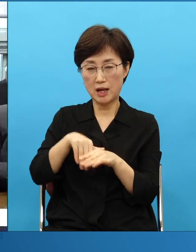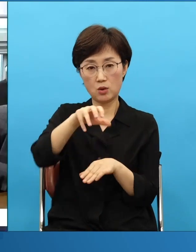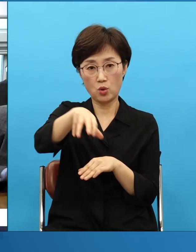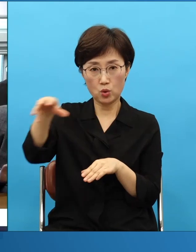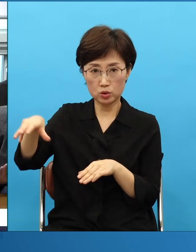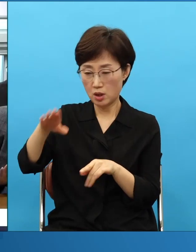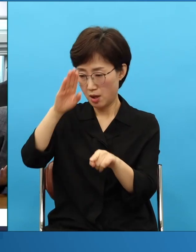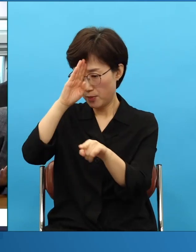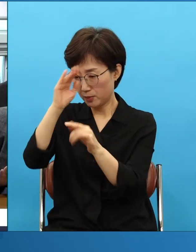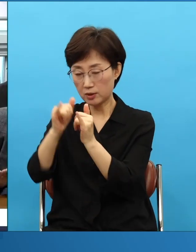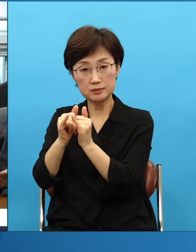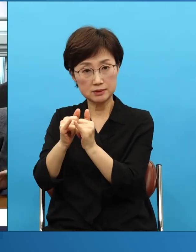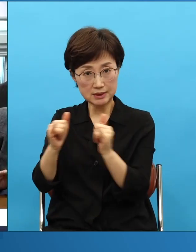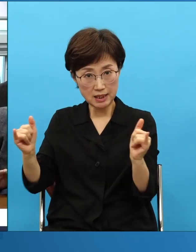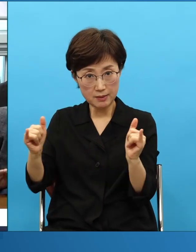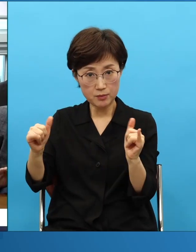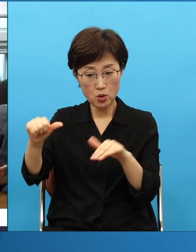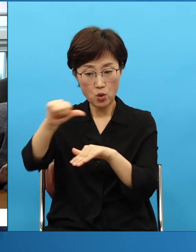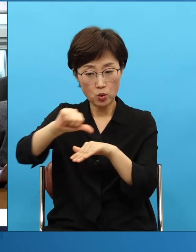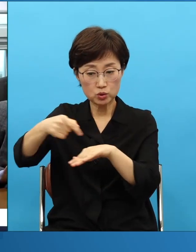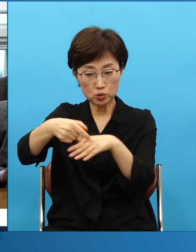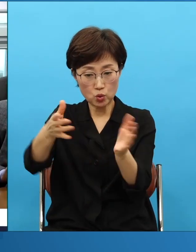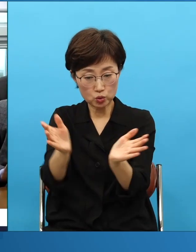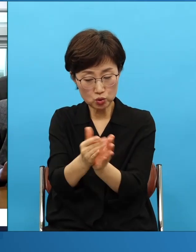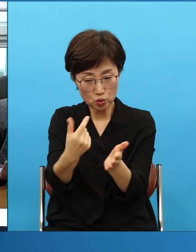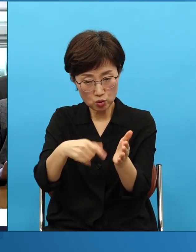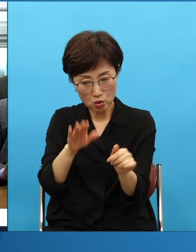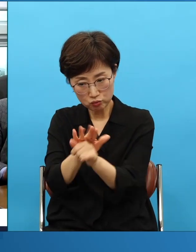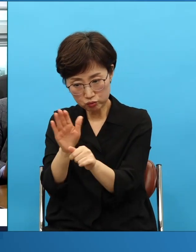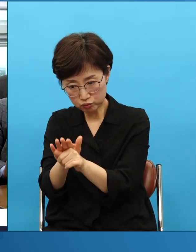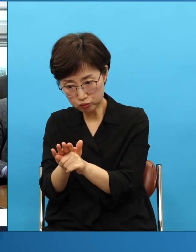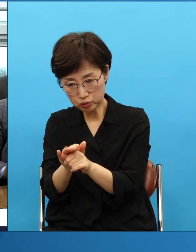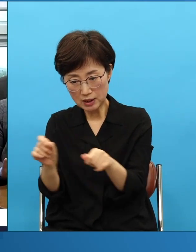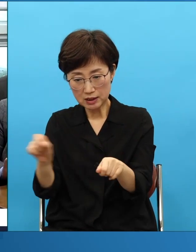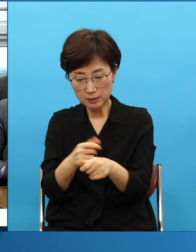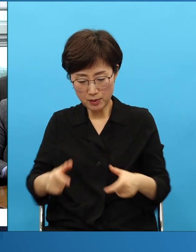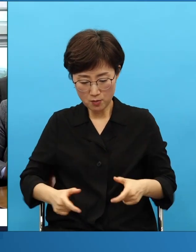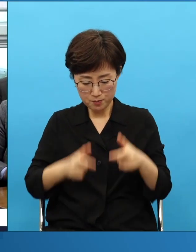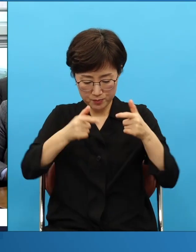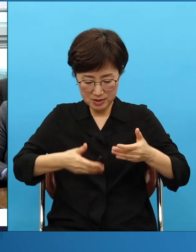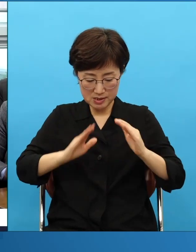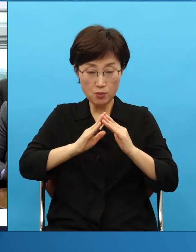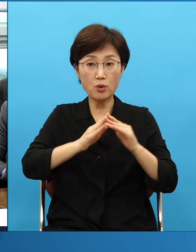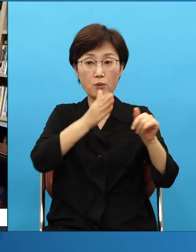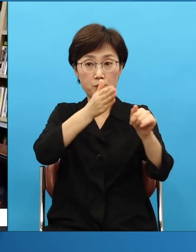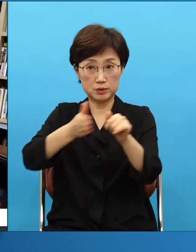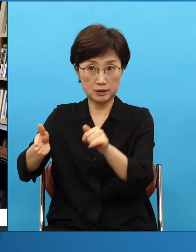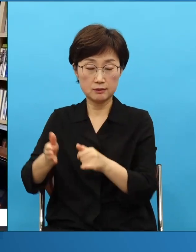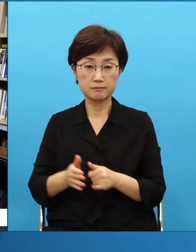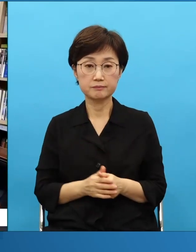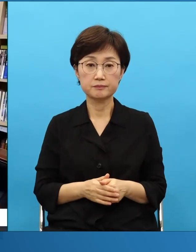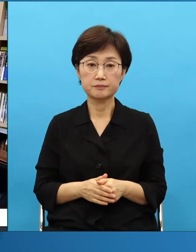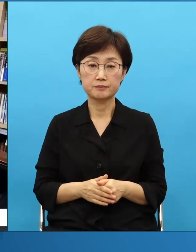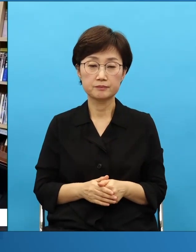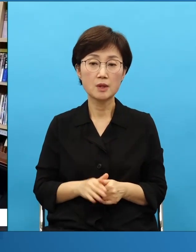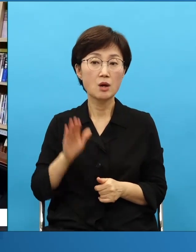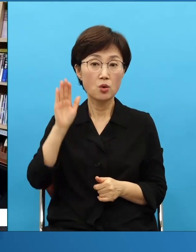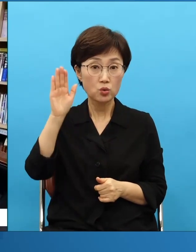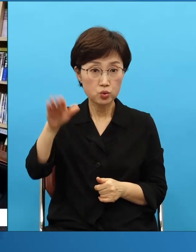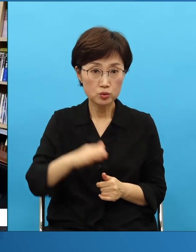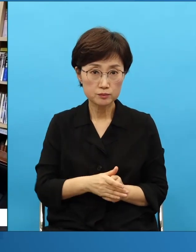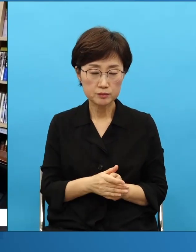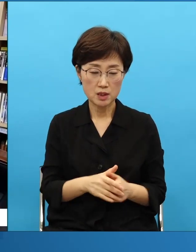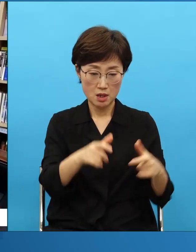불치병, 5천 종족을 위한 특별 망대를 만드는 기도를 시작하라고 강조했습니다. 이후 지역의